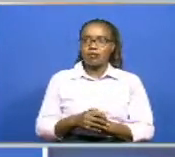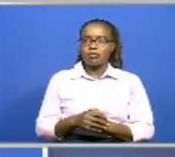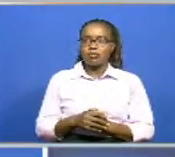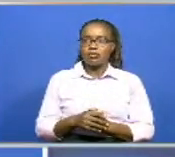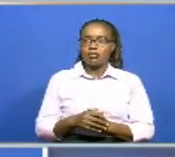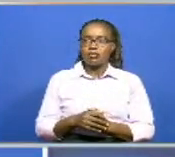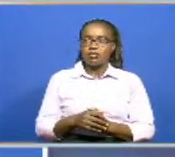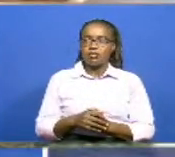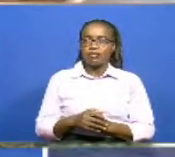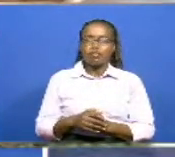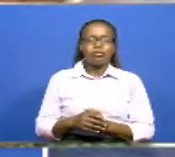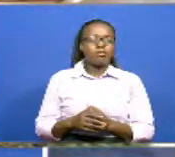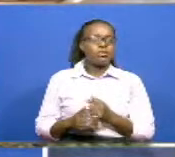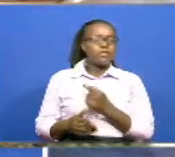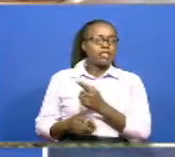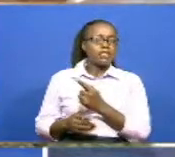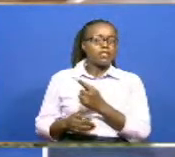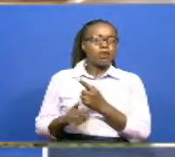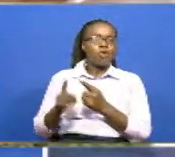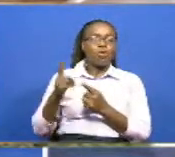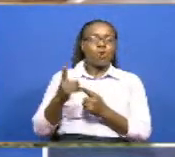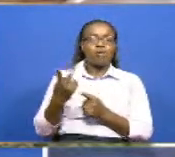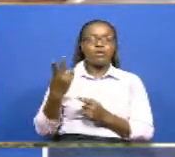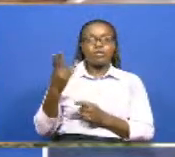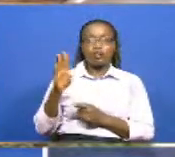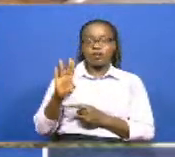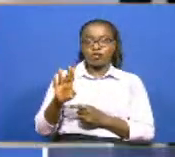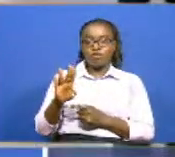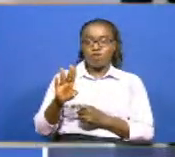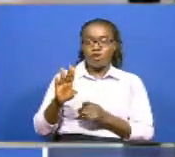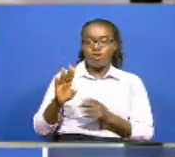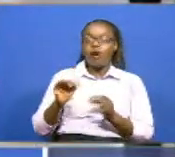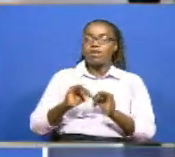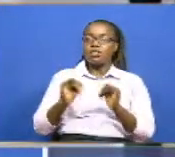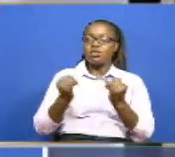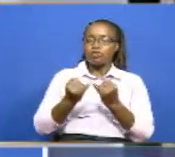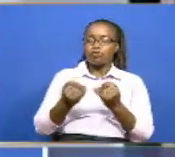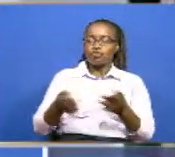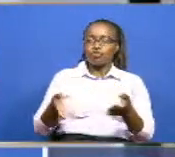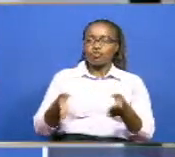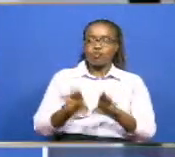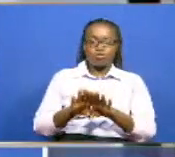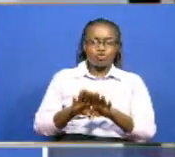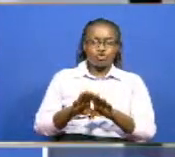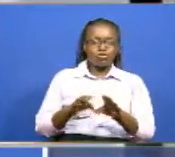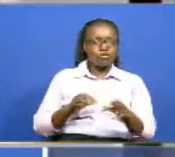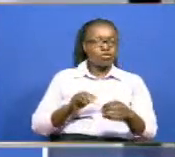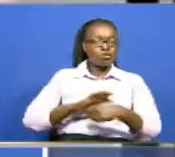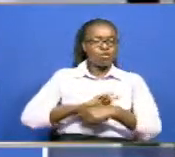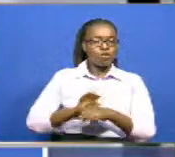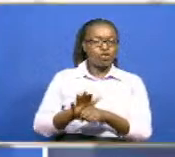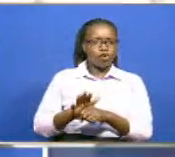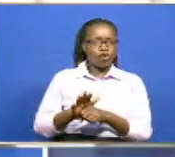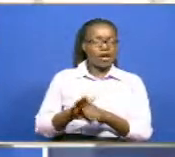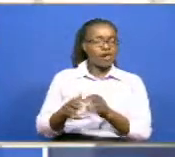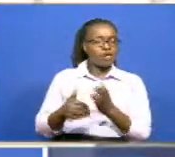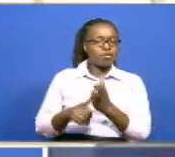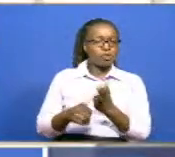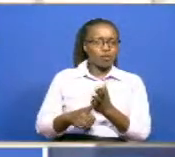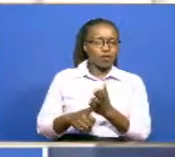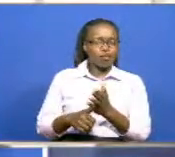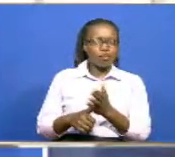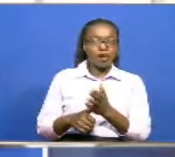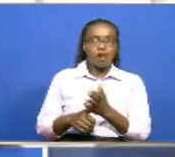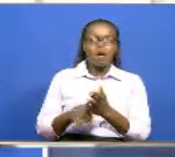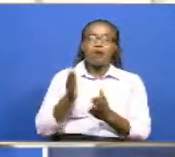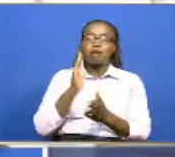Castmel ni miongoni mwa taasisi 124 ambazo zimelazimika kufungwa kutokana na makali ya ugonjwa wa COVID-19. Kulingana na mama